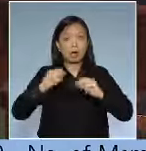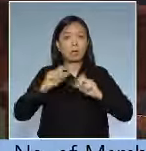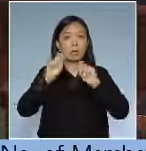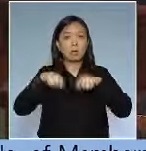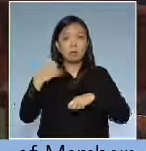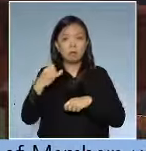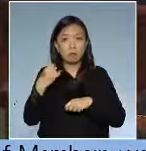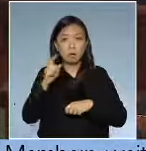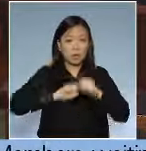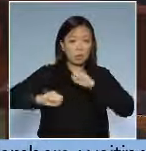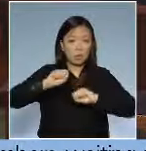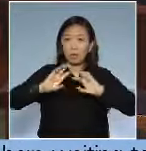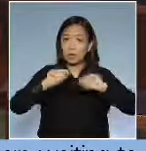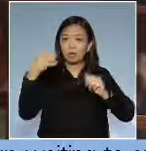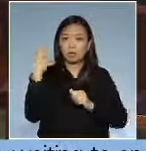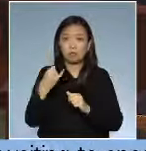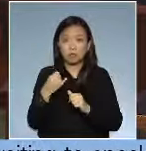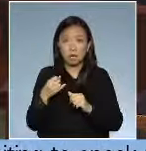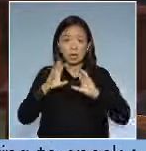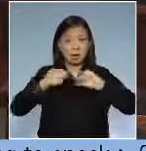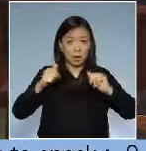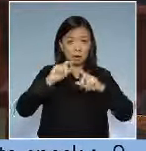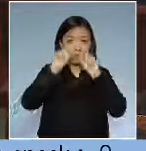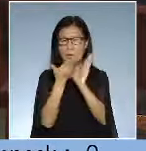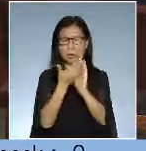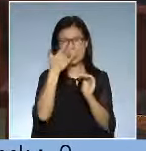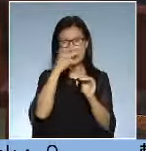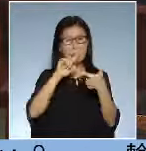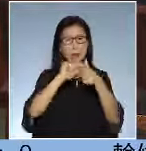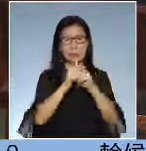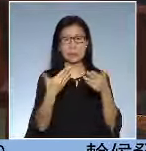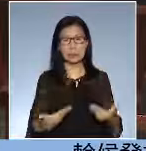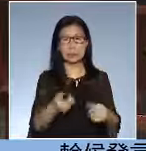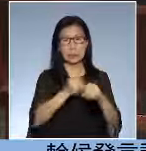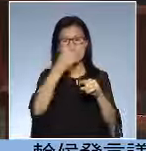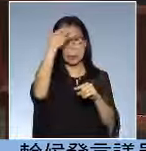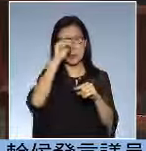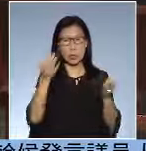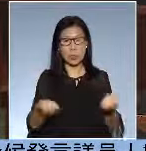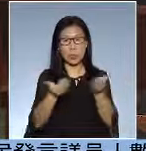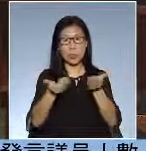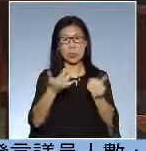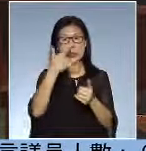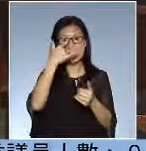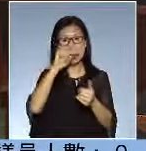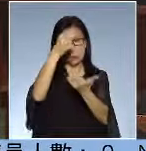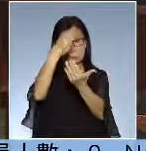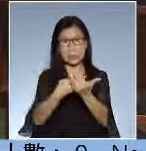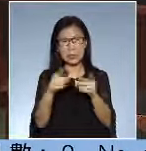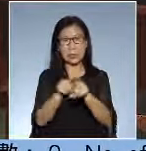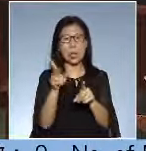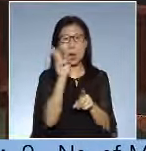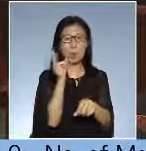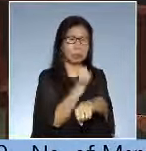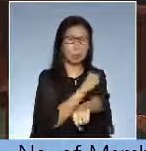決不到問題。其實解決問題有很多有建設性的方法的，我們明白是推動任何一個政策都不容易的啦，